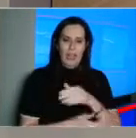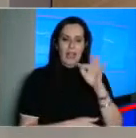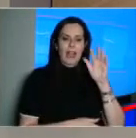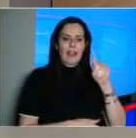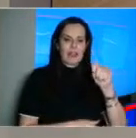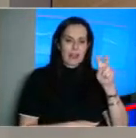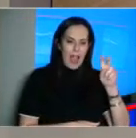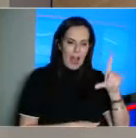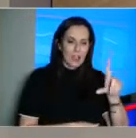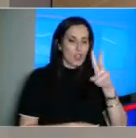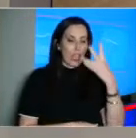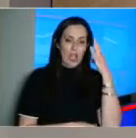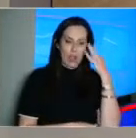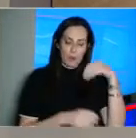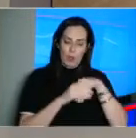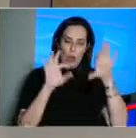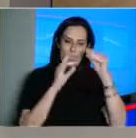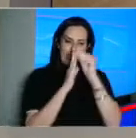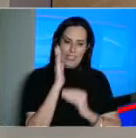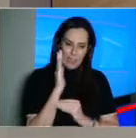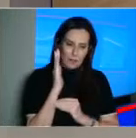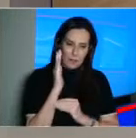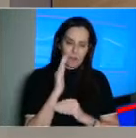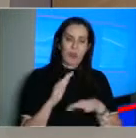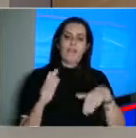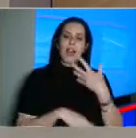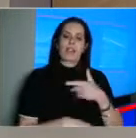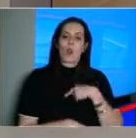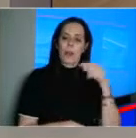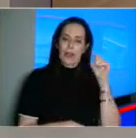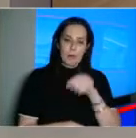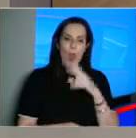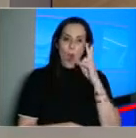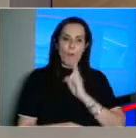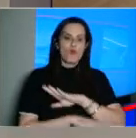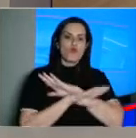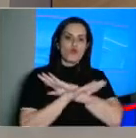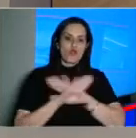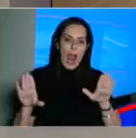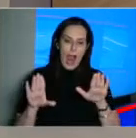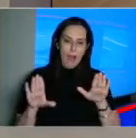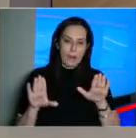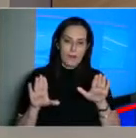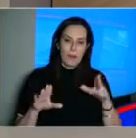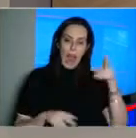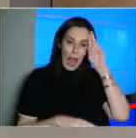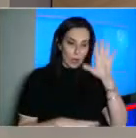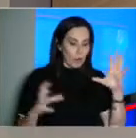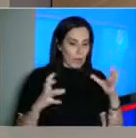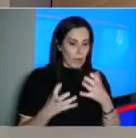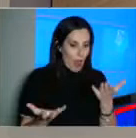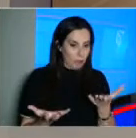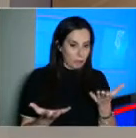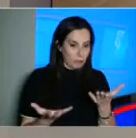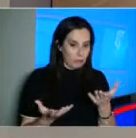תעל, מציגות 2 נשים בעשירייה הראשונה, ואז אנחנו מגיעים לבושה ולחרפה על הוול. הליכוד, מפלגת